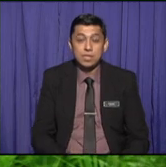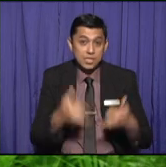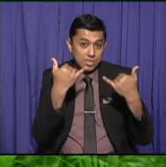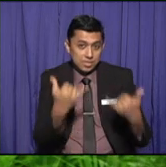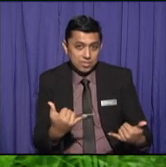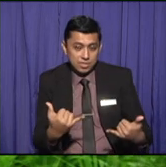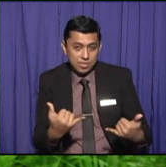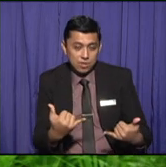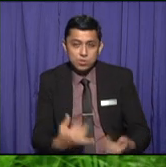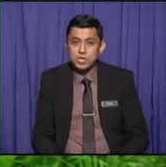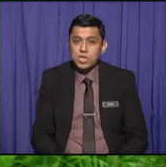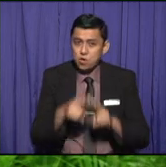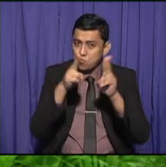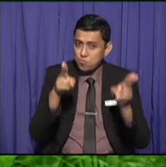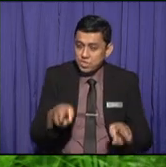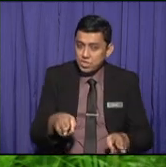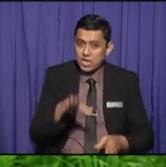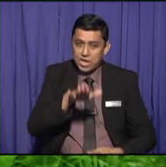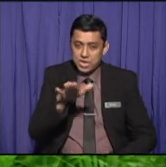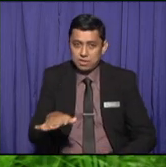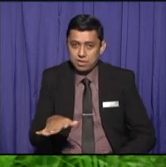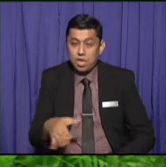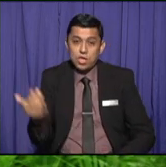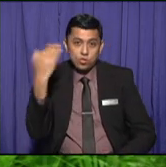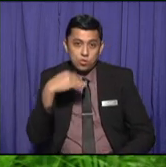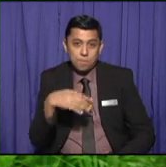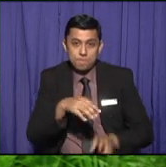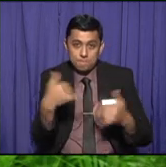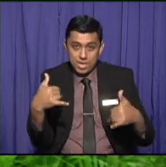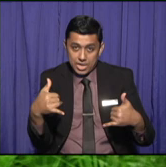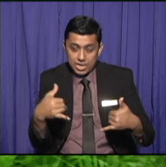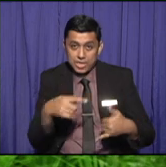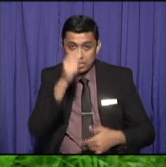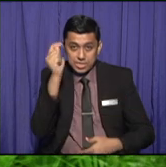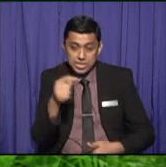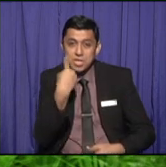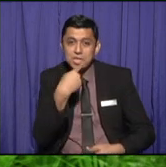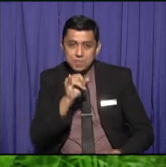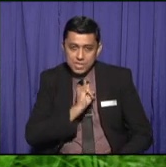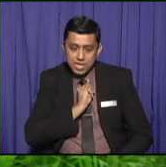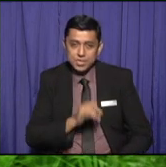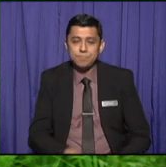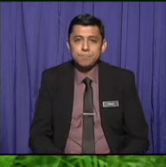sekarang Kak Yuli nak uji adik-adik. Jom kita main teka siapa saya.